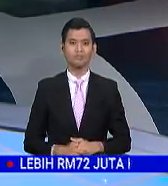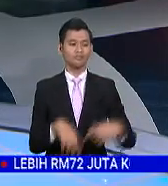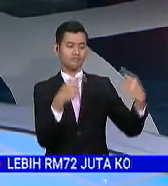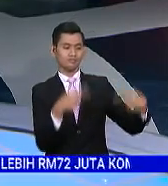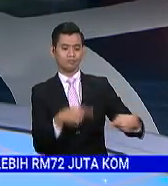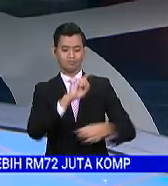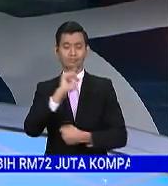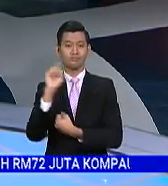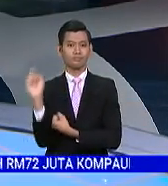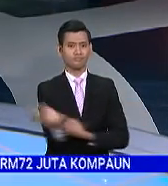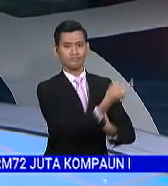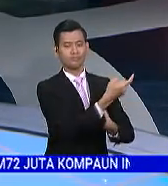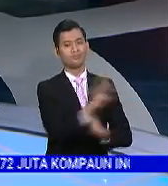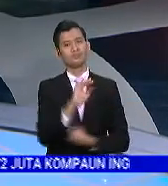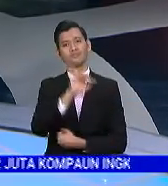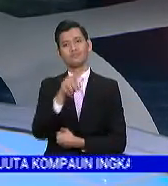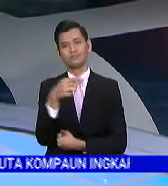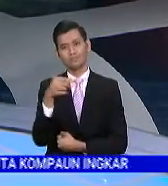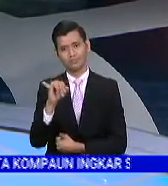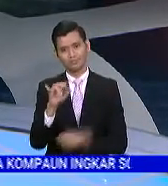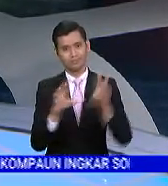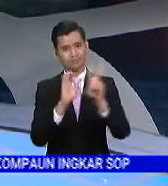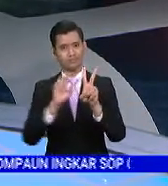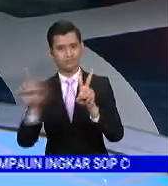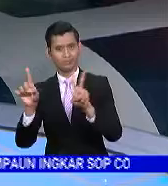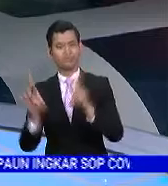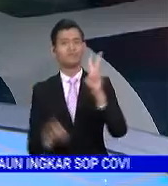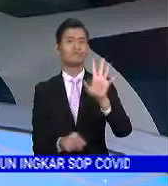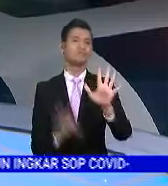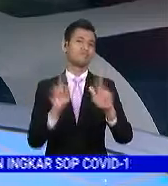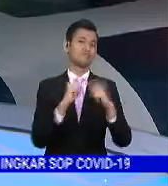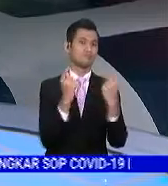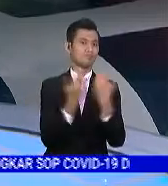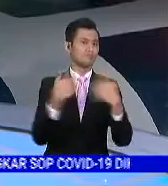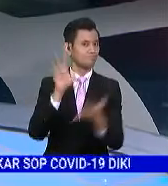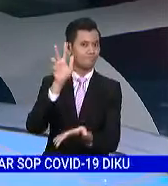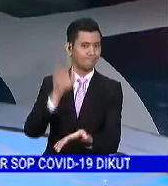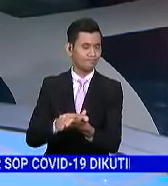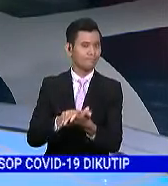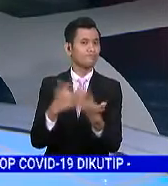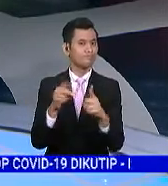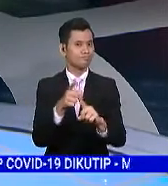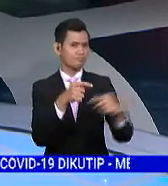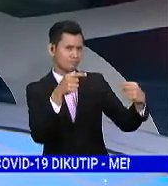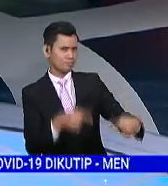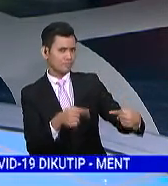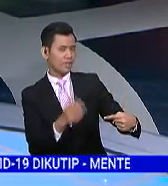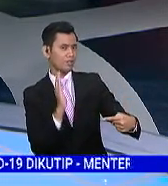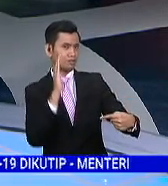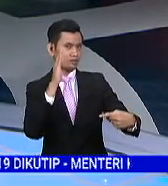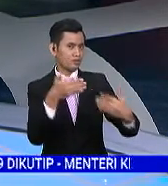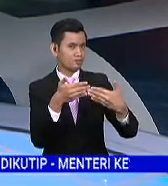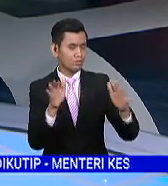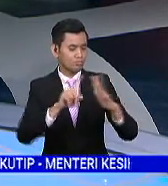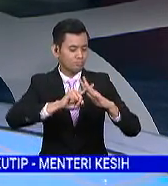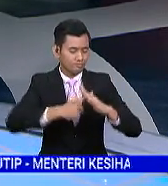Saingan Liga Hoki Remaja Malaysia MGHL 2021. 25 pasukan telah mengesahkan pintaan mereka dalam saingan yang akan membuka tirai